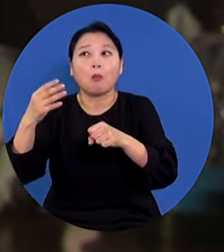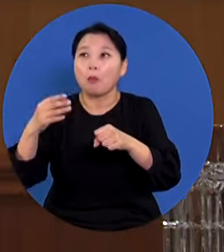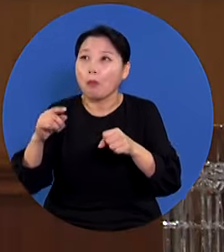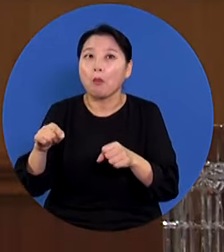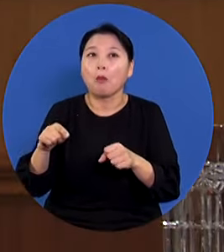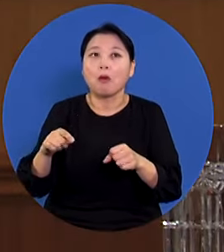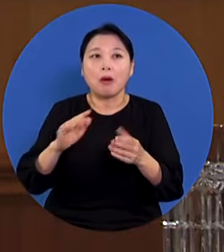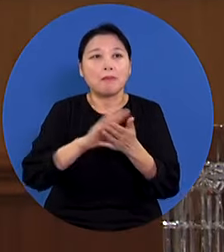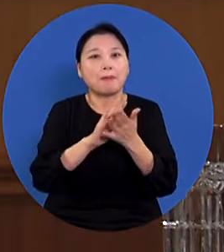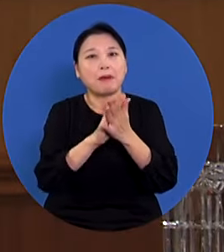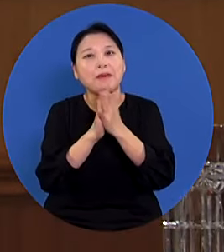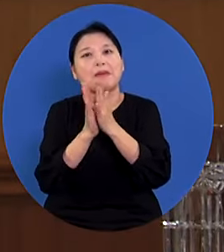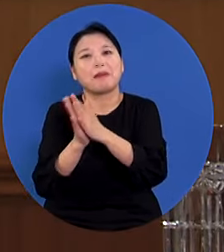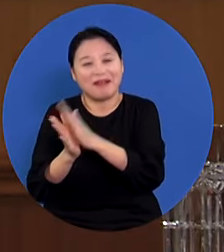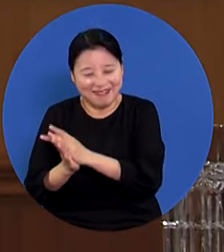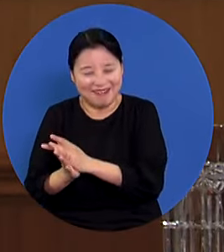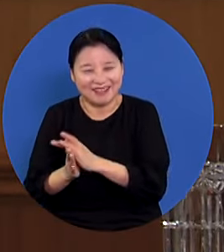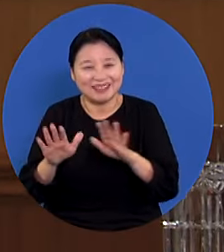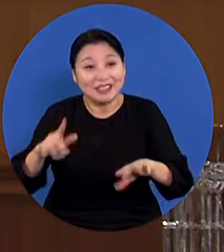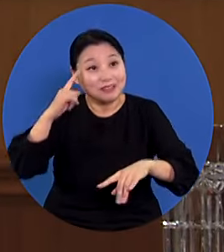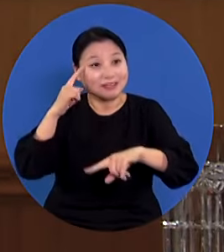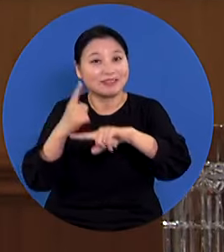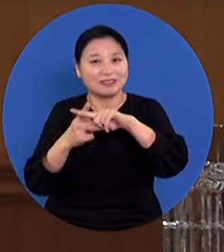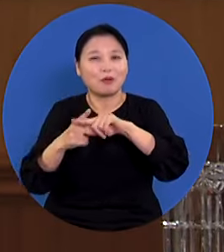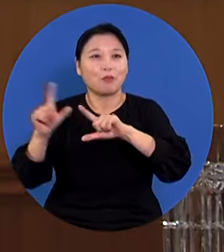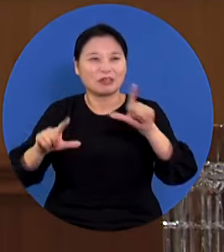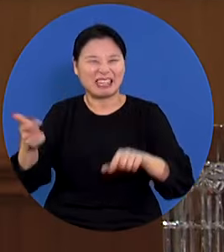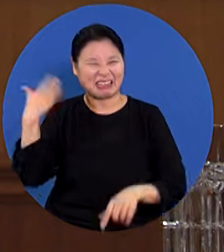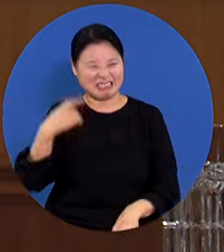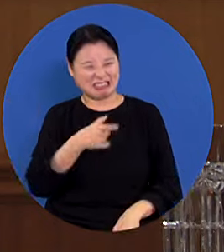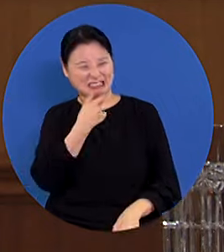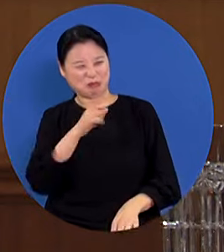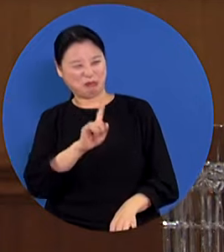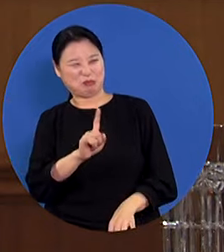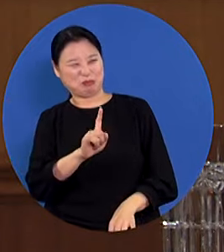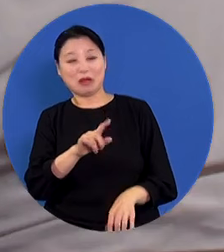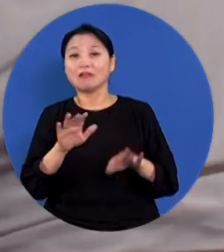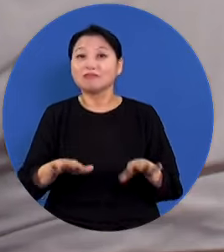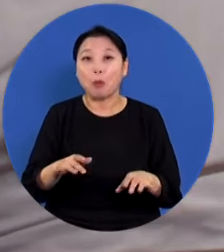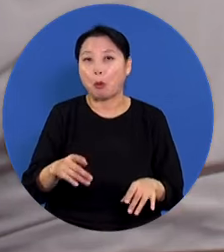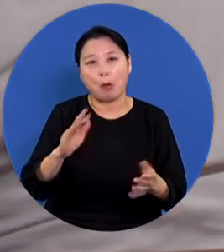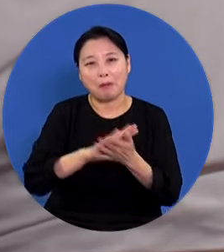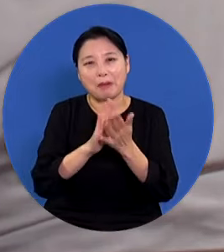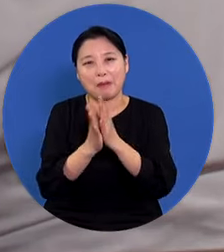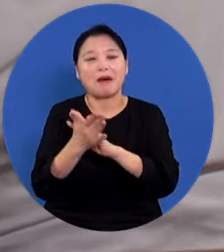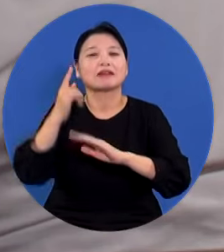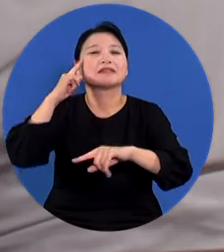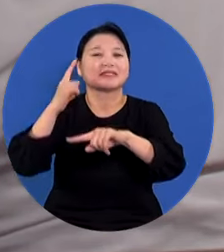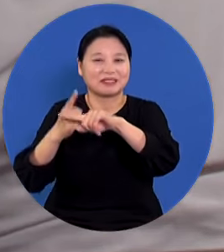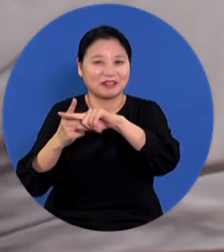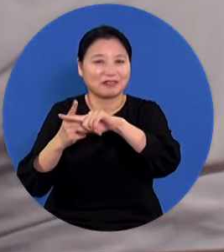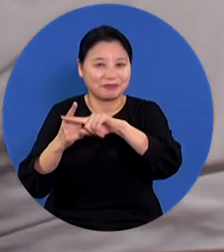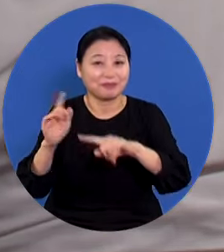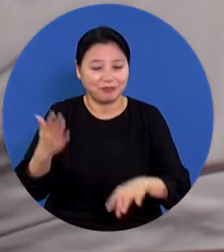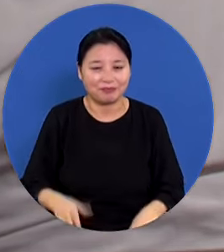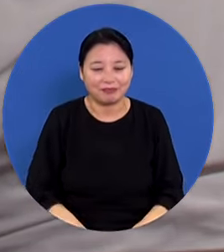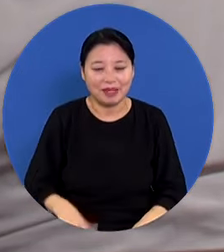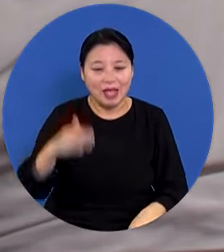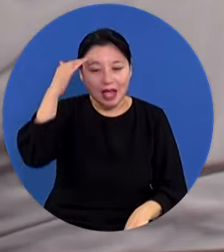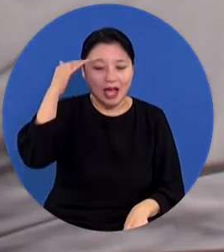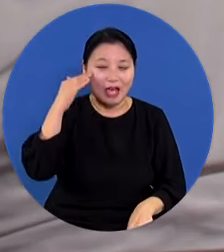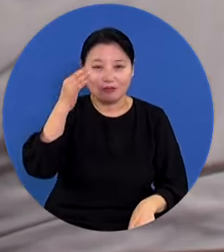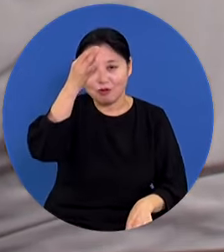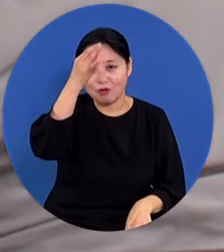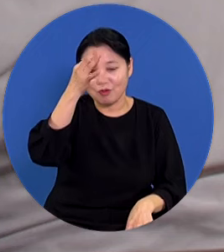거가 긍정적인 방향으로 네. 변하는 네. 모습 그런 걸 분위기를 읽을 수 있습니다. 그런데 뭐 다른 곳도 아니고 카이스트라면 국내